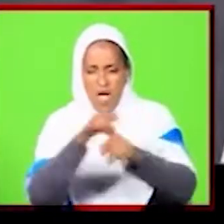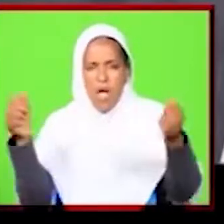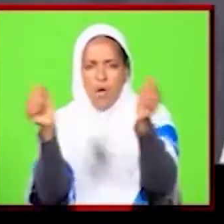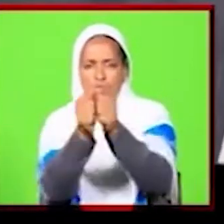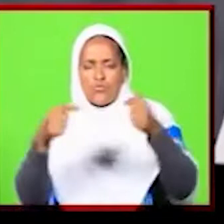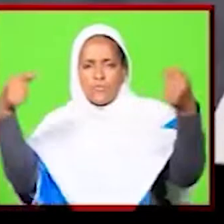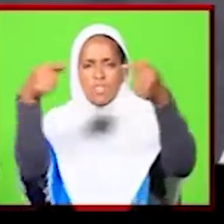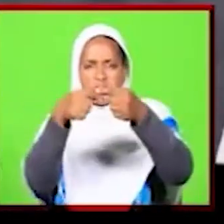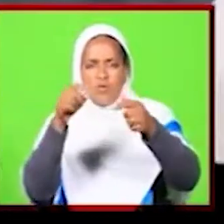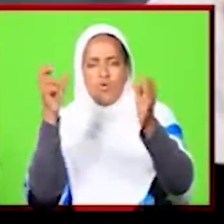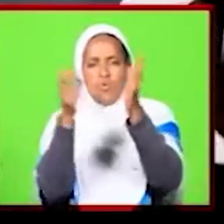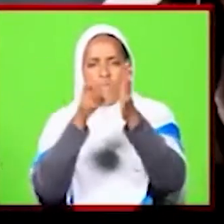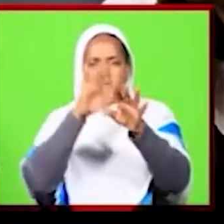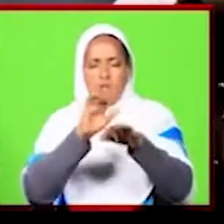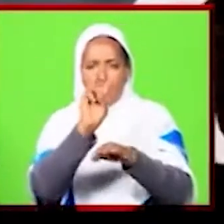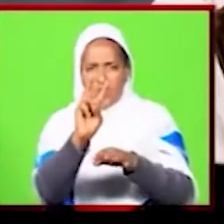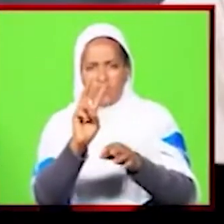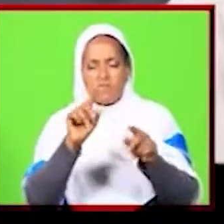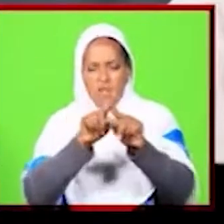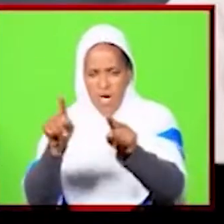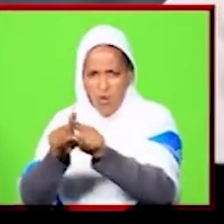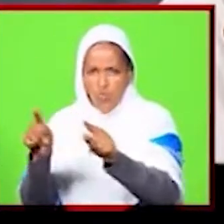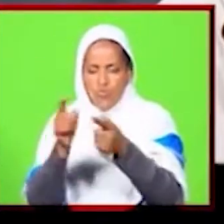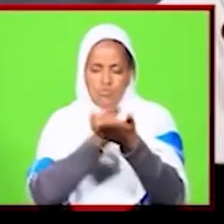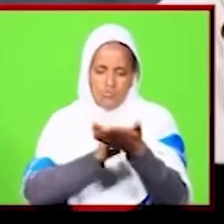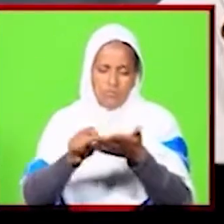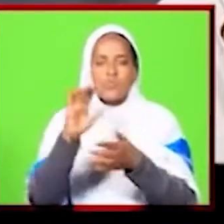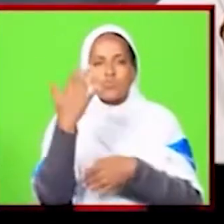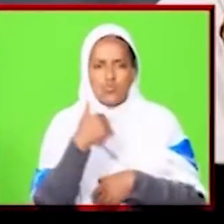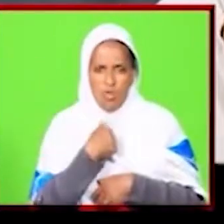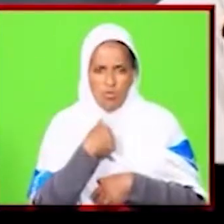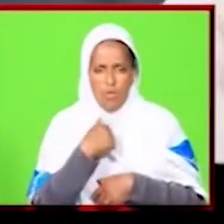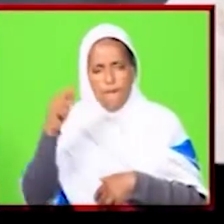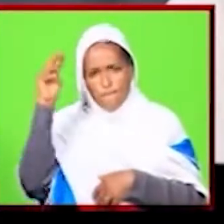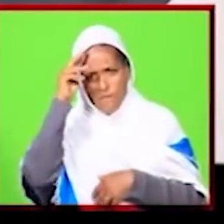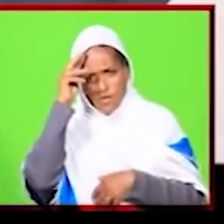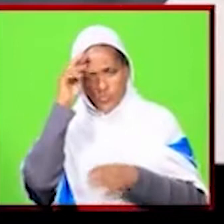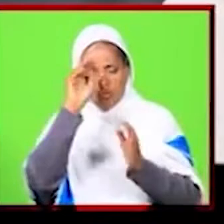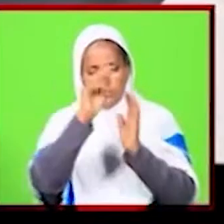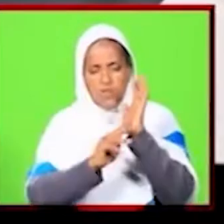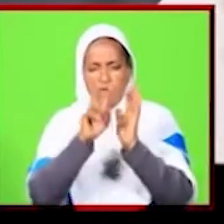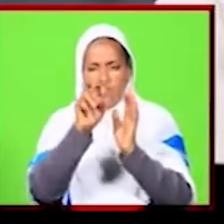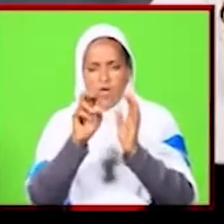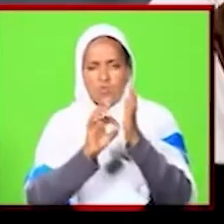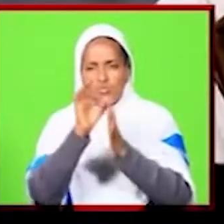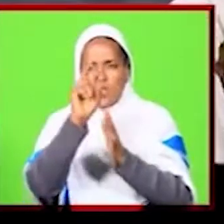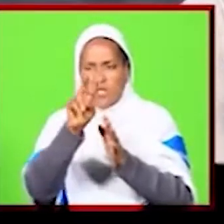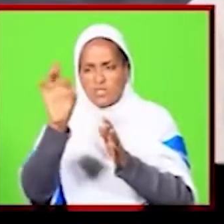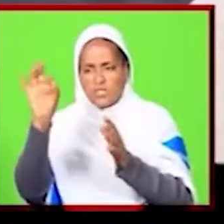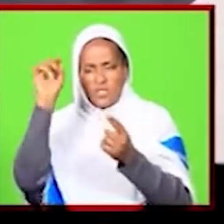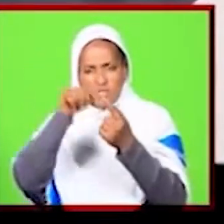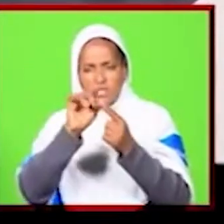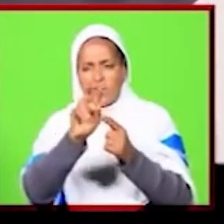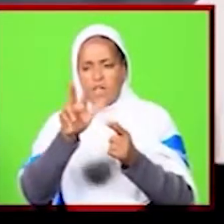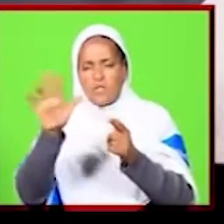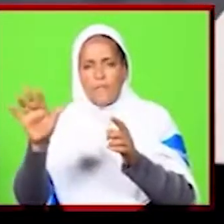ቆፍሮ ያገኙት። እና ከዚህ ጋር በተያያዘ ደግሞ በወንጌል ላይ ሁለት የተለያዩ የሚመስሉ አጻጻፎች አሉ። ማቴዎስ ወንጌል ምዕራፍ